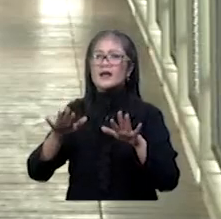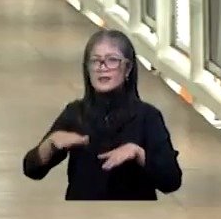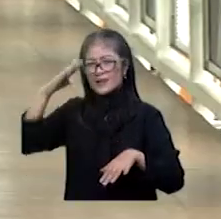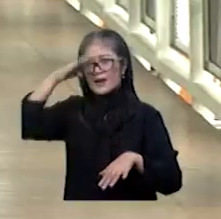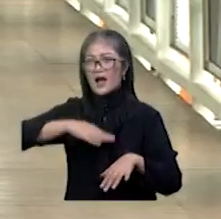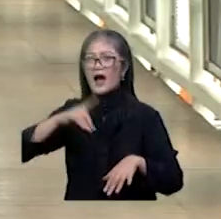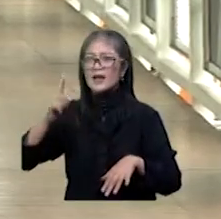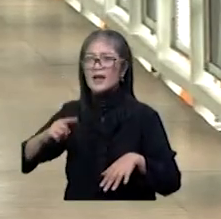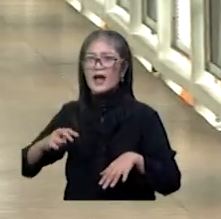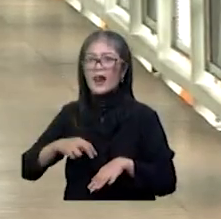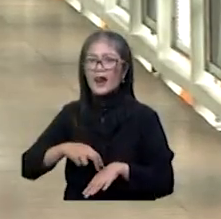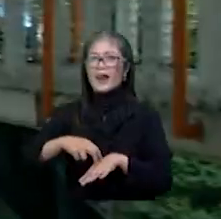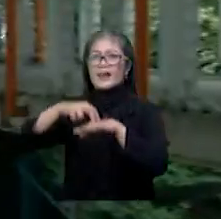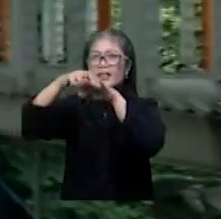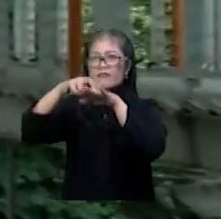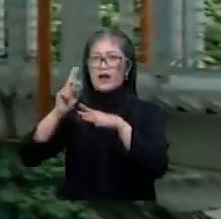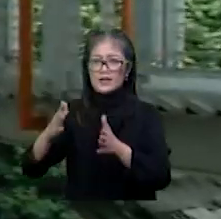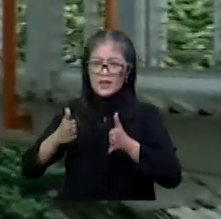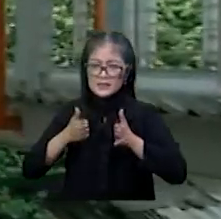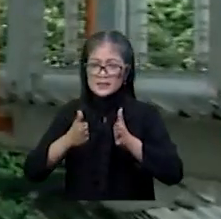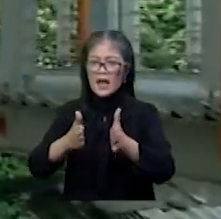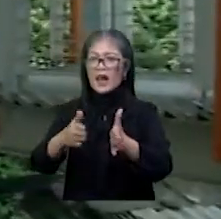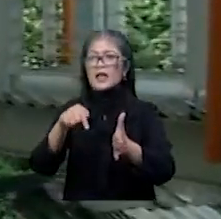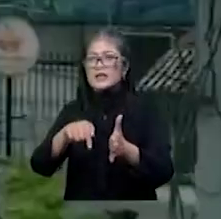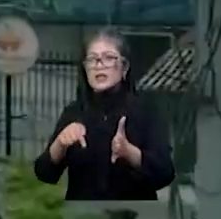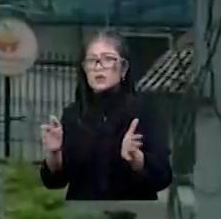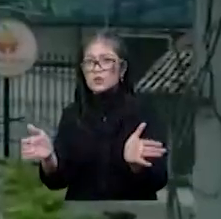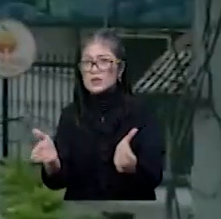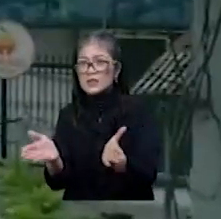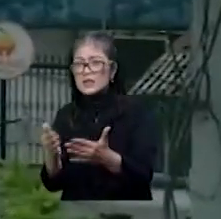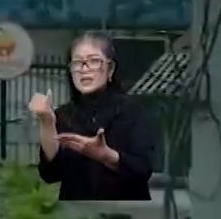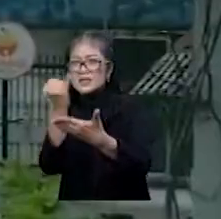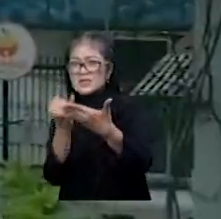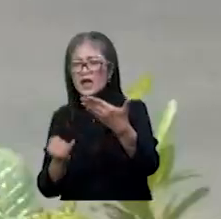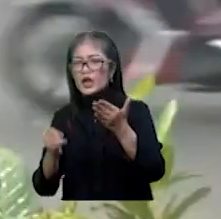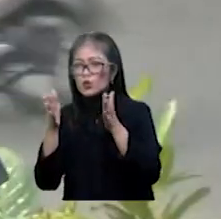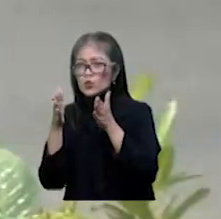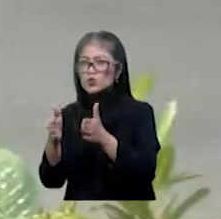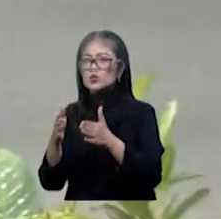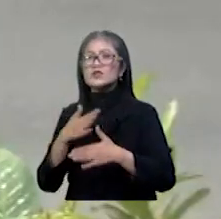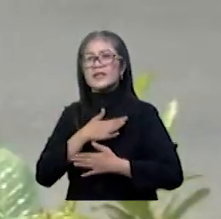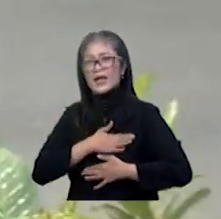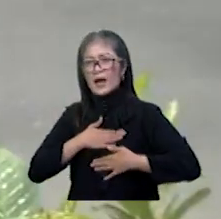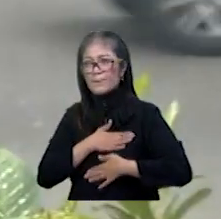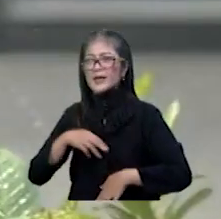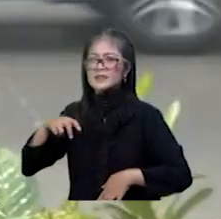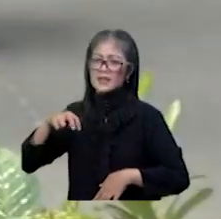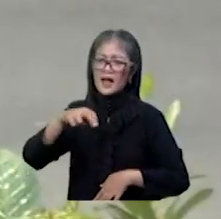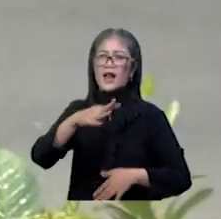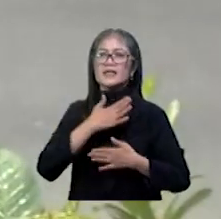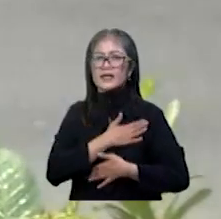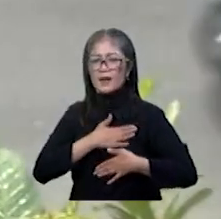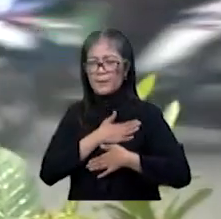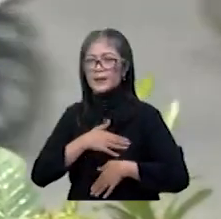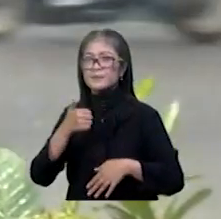untuk mempermudah masyarakat menaiki transportasi massa atau transportasi umum. Dan tentunya pada hari ini